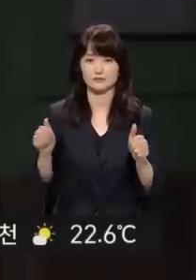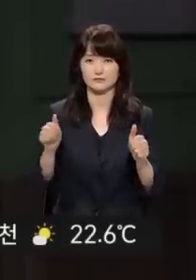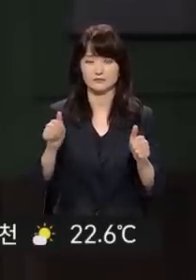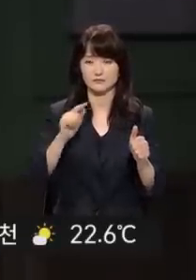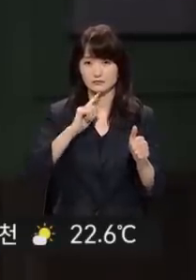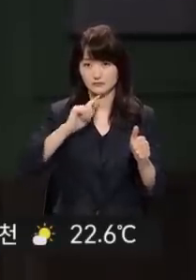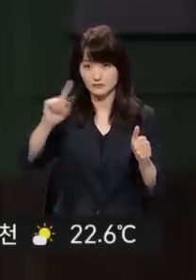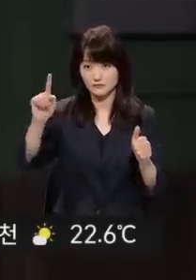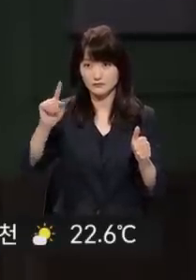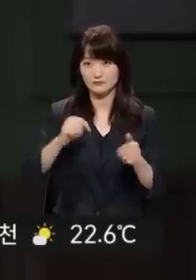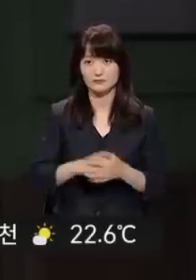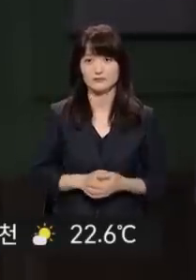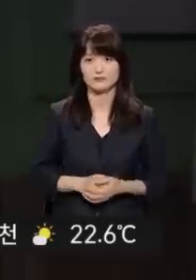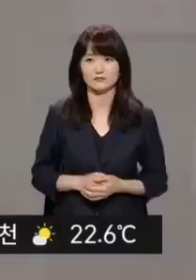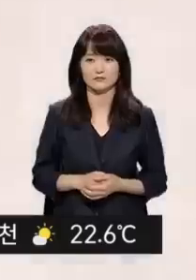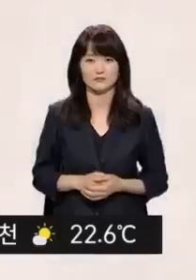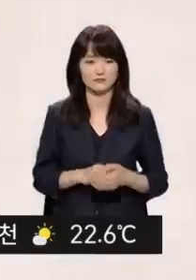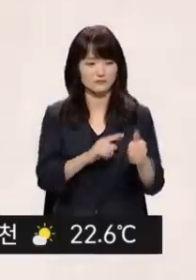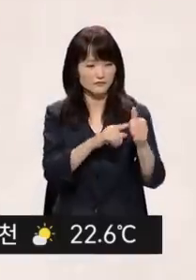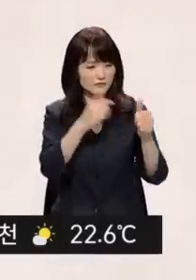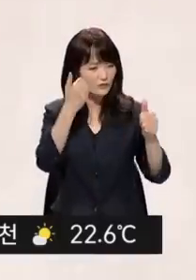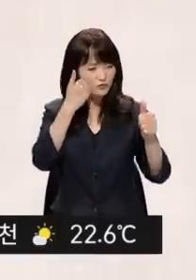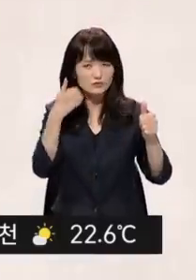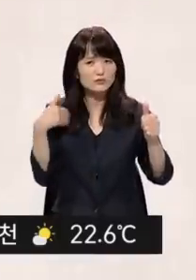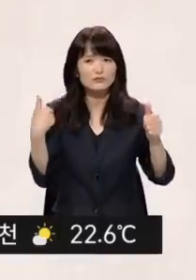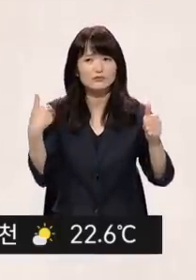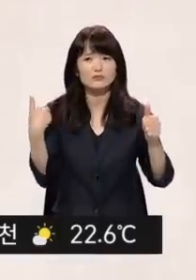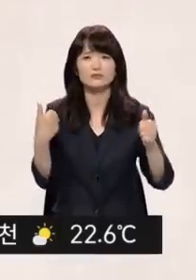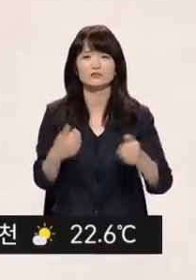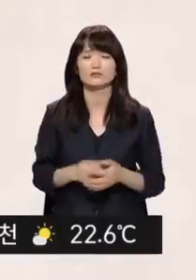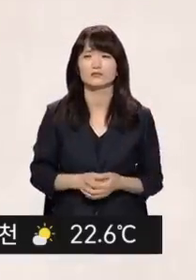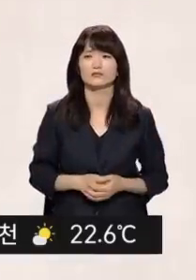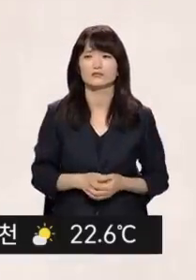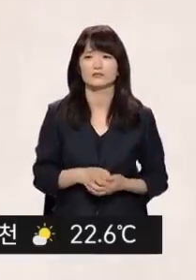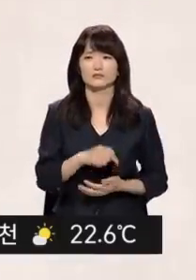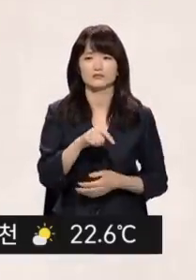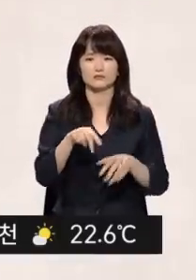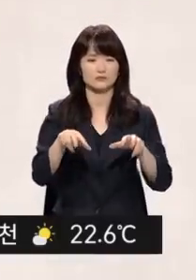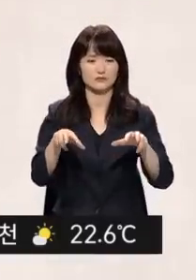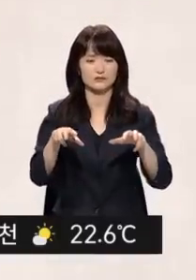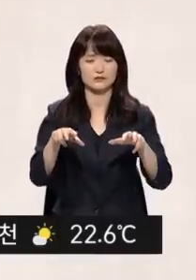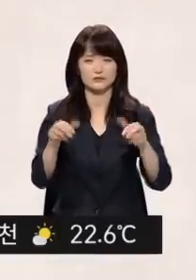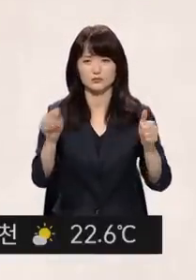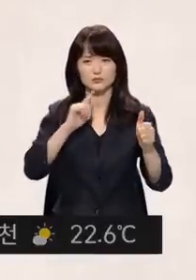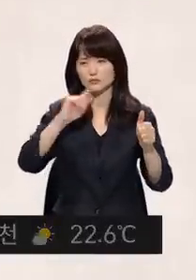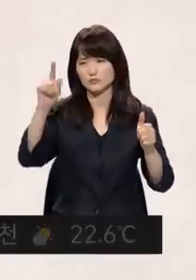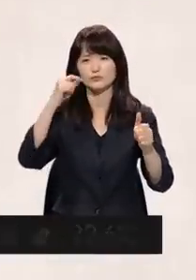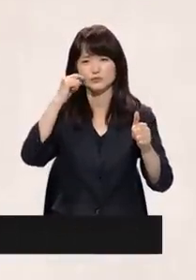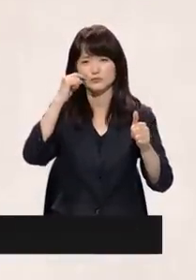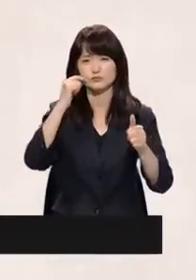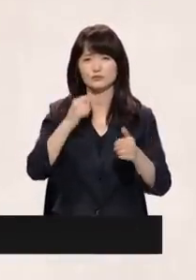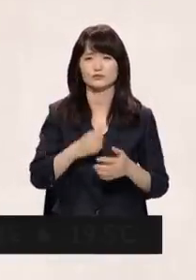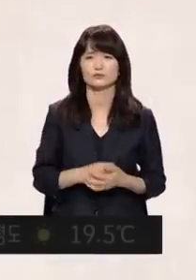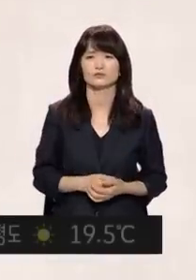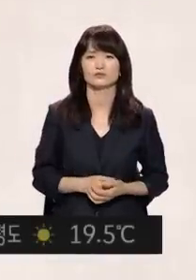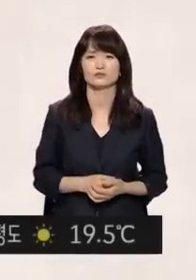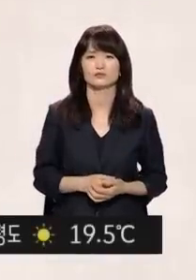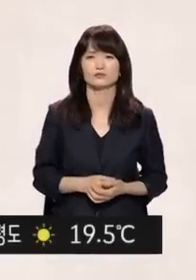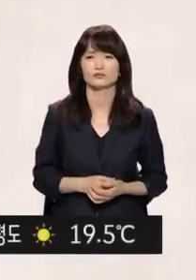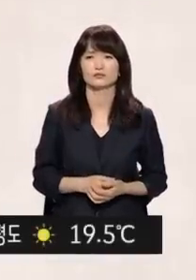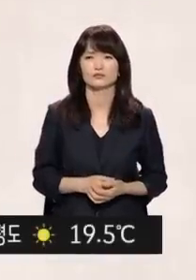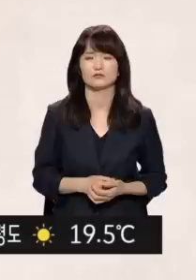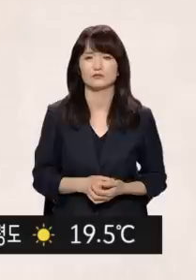상대방을 특정할 수 없다면서 이런 회신이 왔습니다 그래서 지금 이것도 진행을 못하고 있는 상황이라고 하는데이 사건